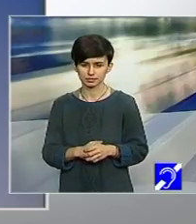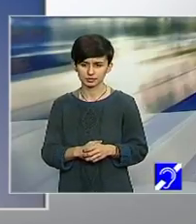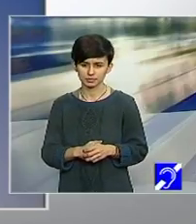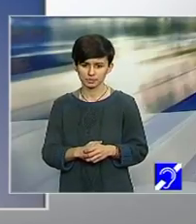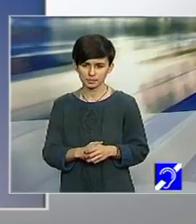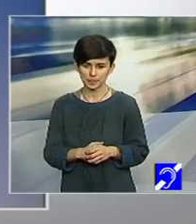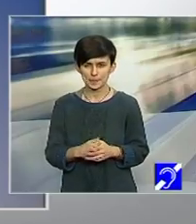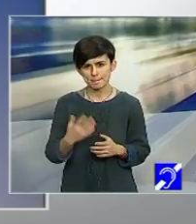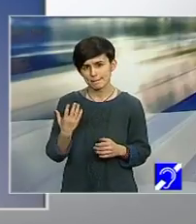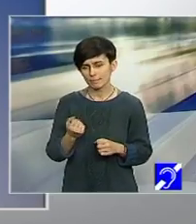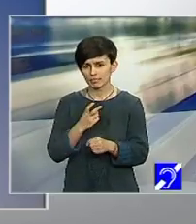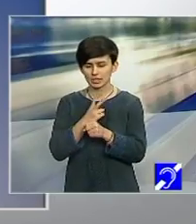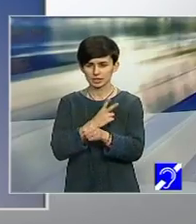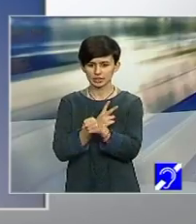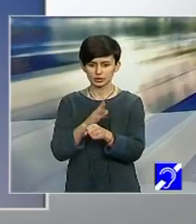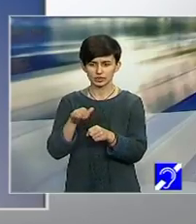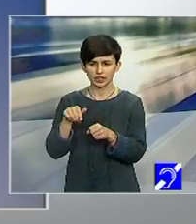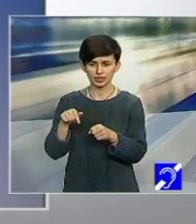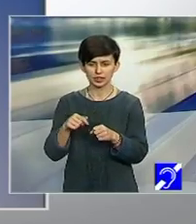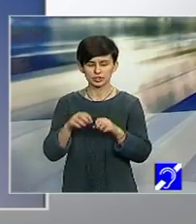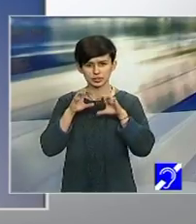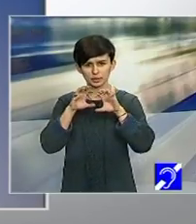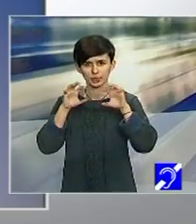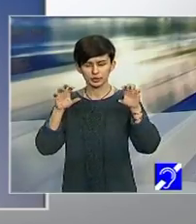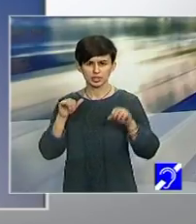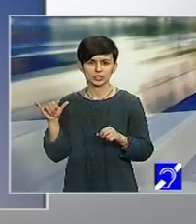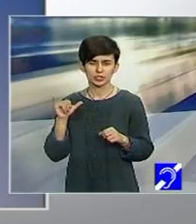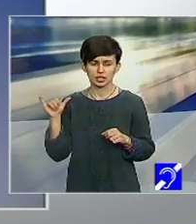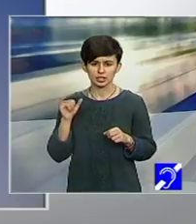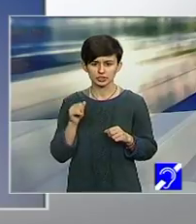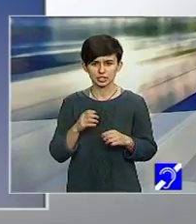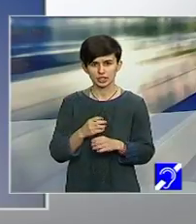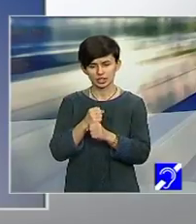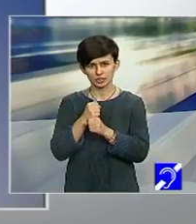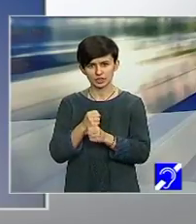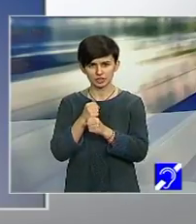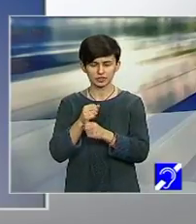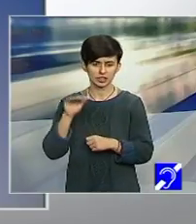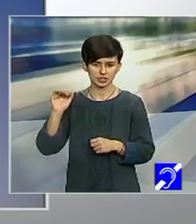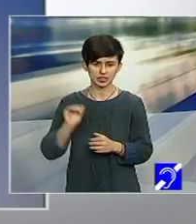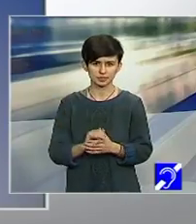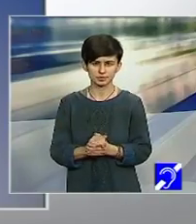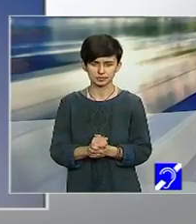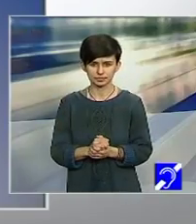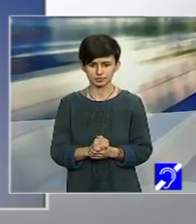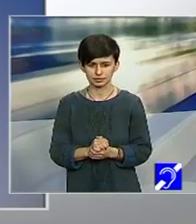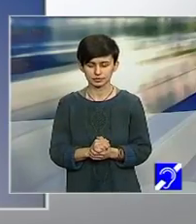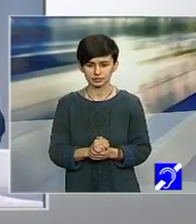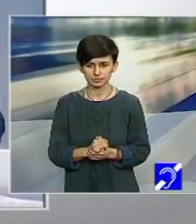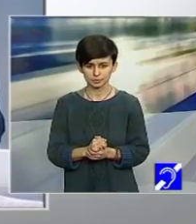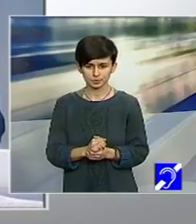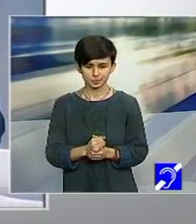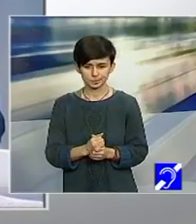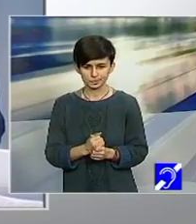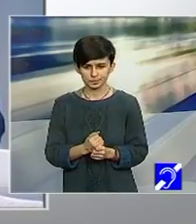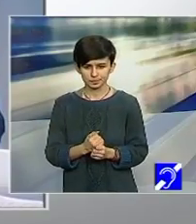Ce statut va avea acest muzeu și cine îl va finanța până la urmă, domnule Florian?